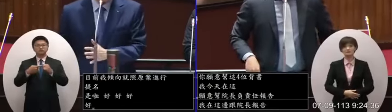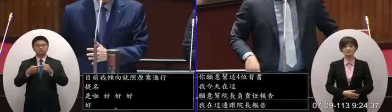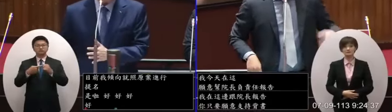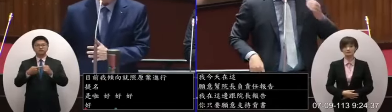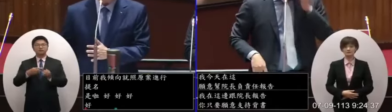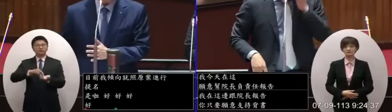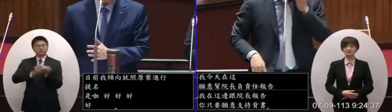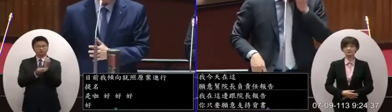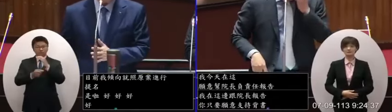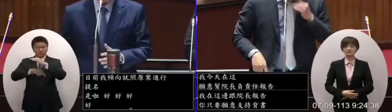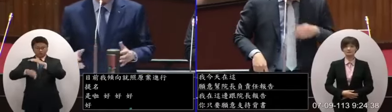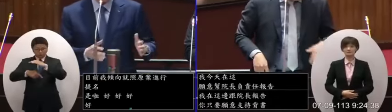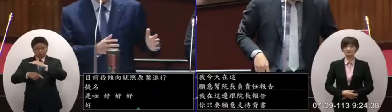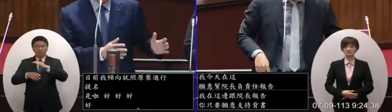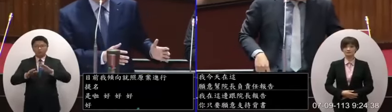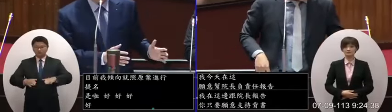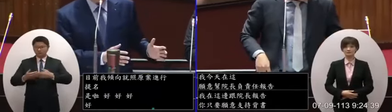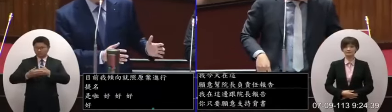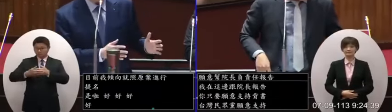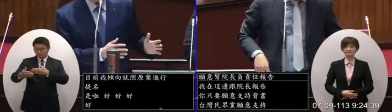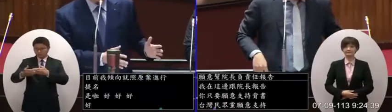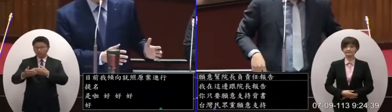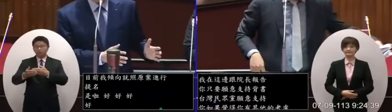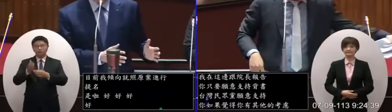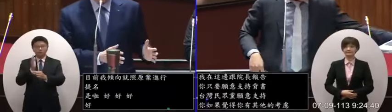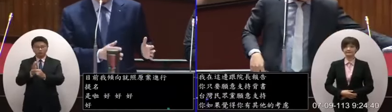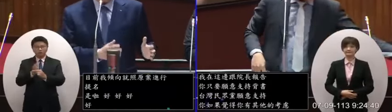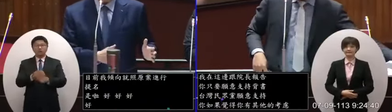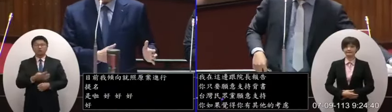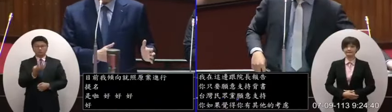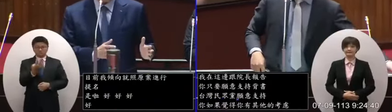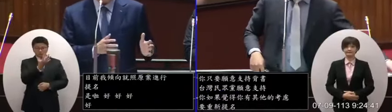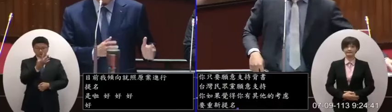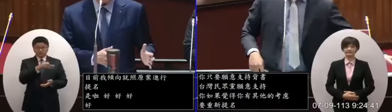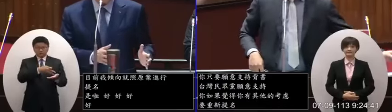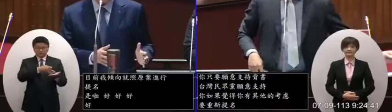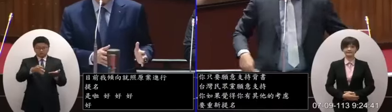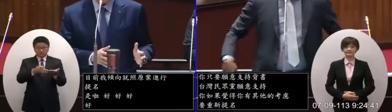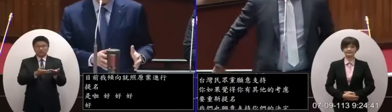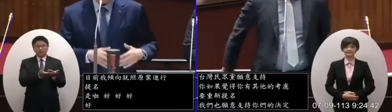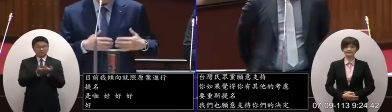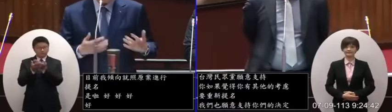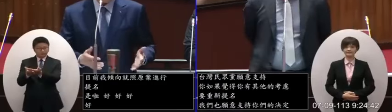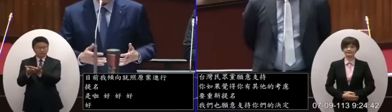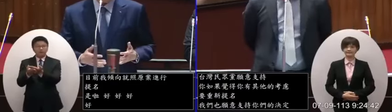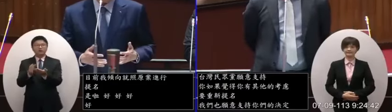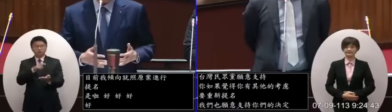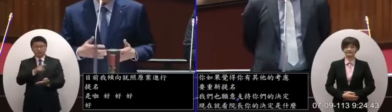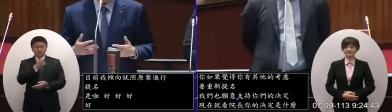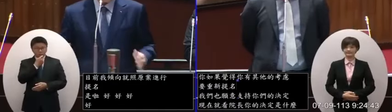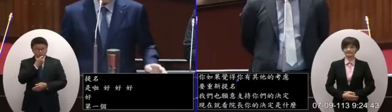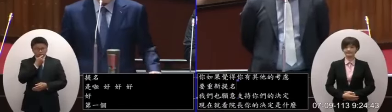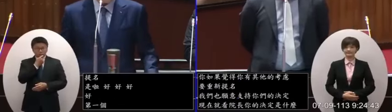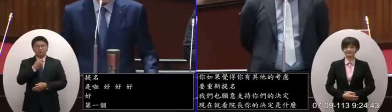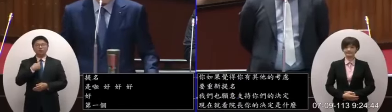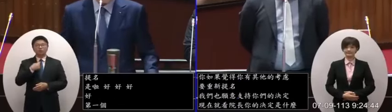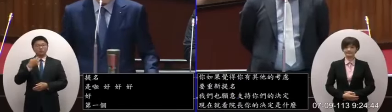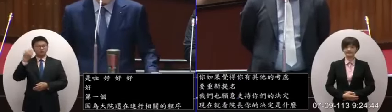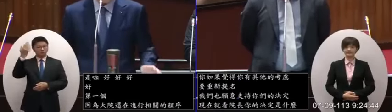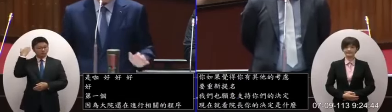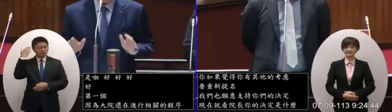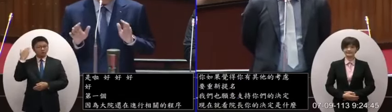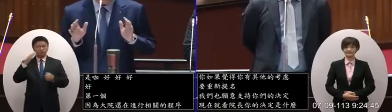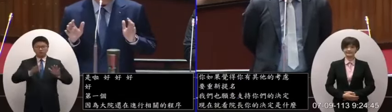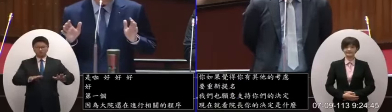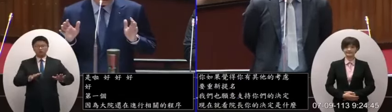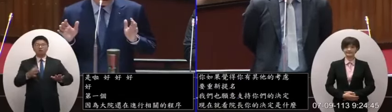说大院还在进行相关的程序，而且四位被提名人的意愿，我们在现在为止没有明确的跟过去大大的不